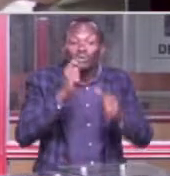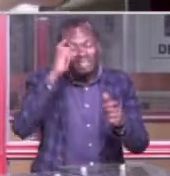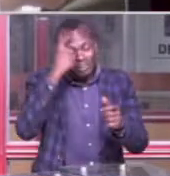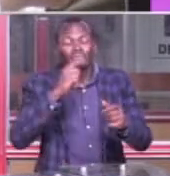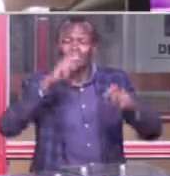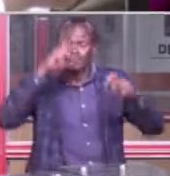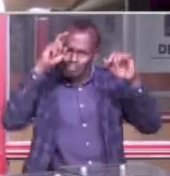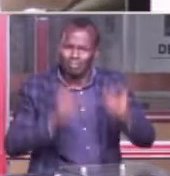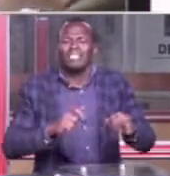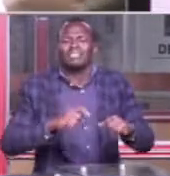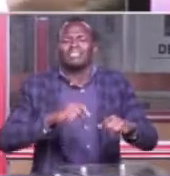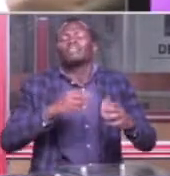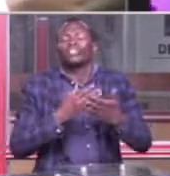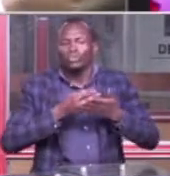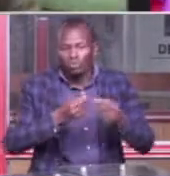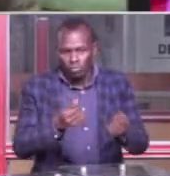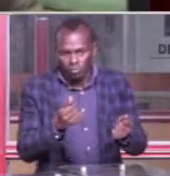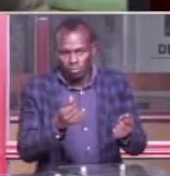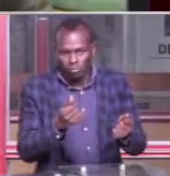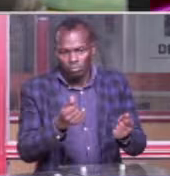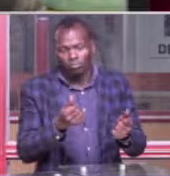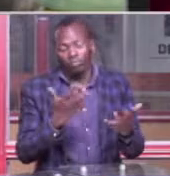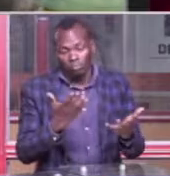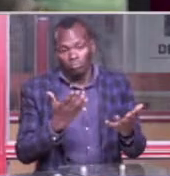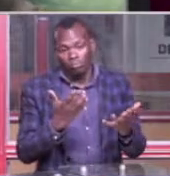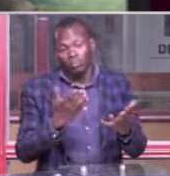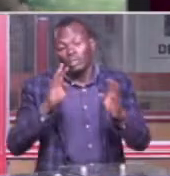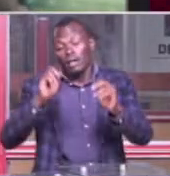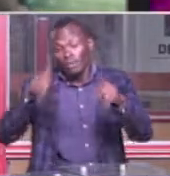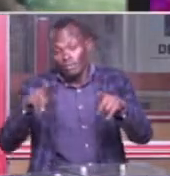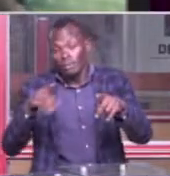bususe, abaka baagala abakulira basi bakolebweko.